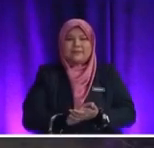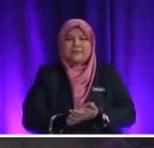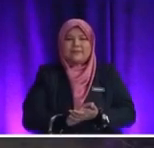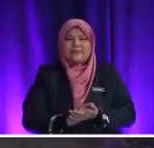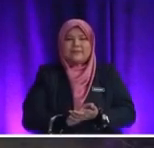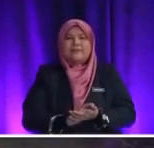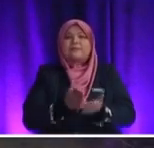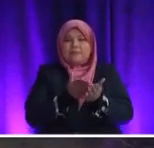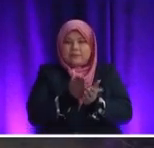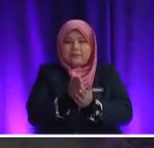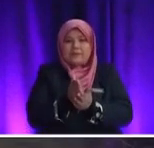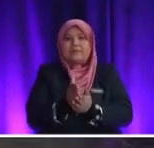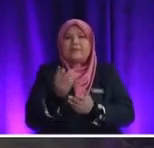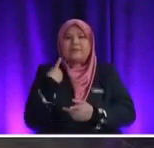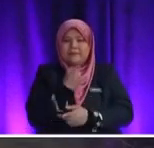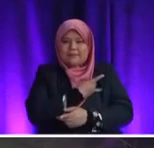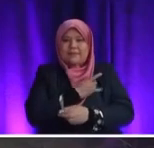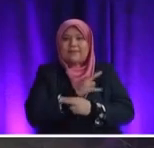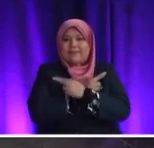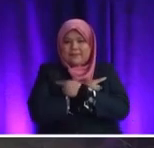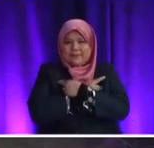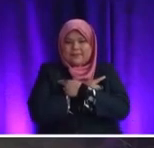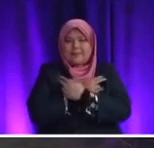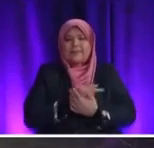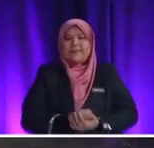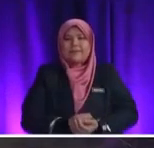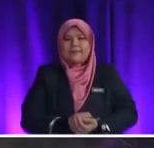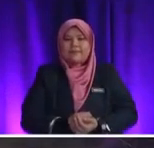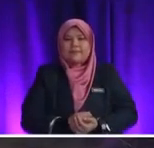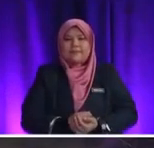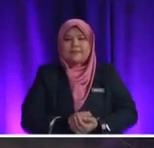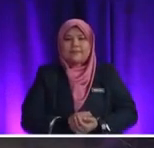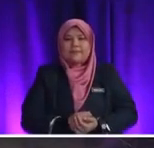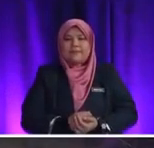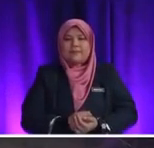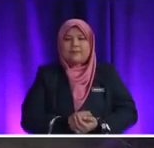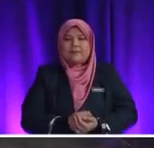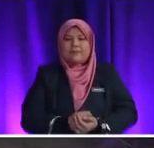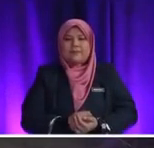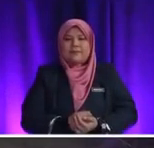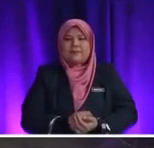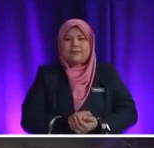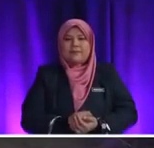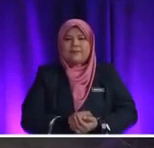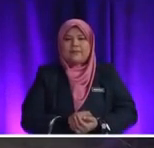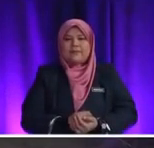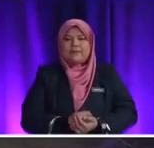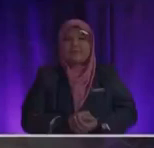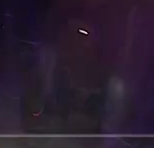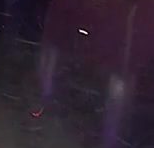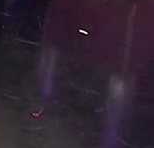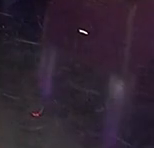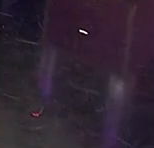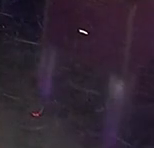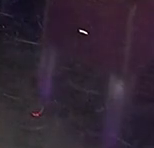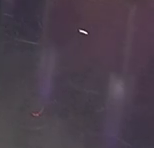sebelum kita teruskan lagi apa kata kita lihat ketika kembali sudah seperti ini Islam Menengah Atas di diri TV Kevin Kevin